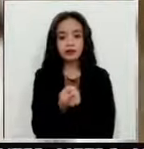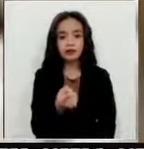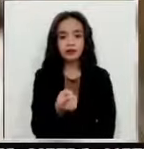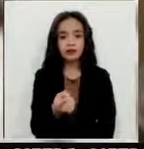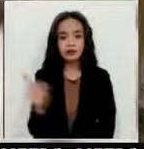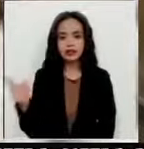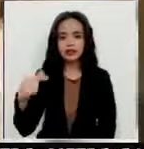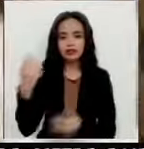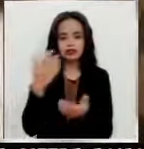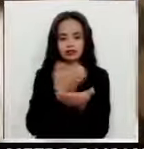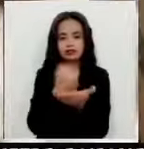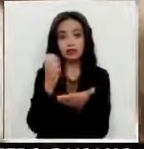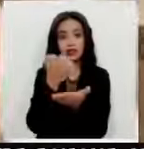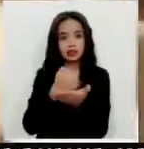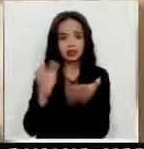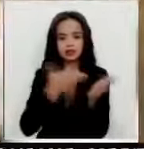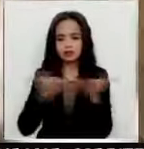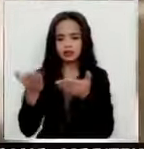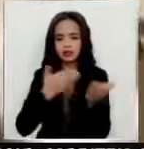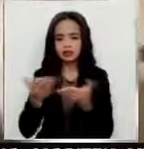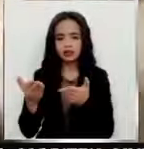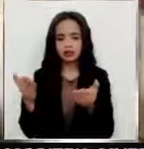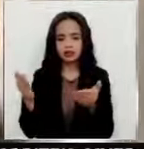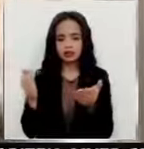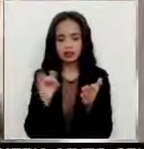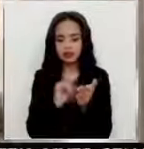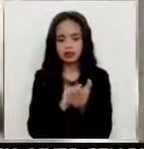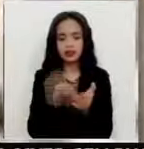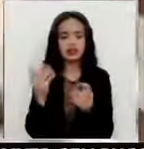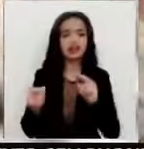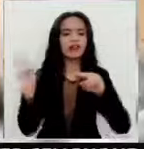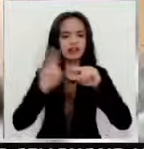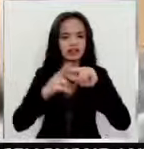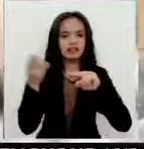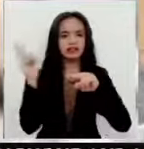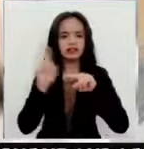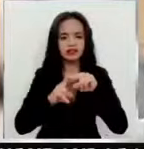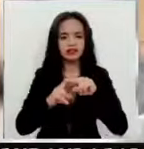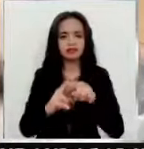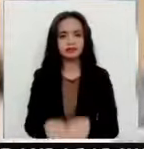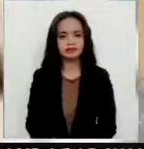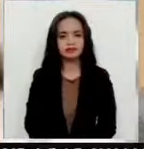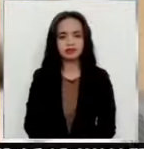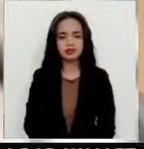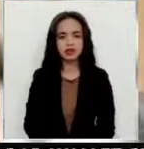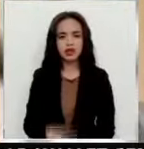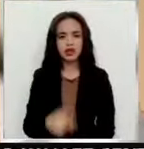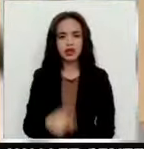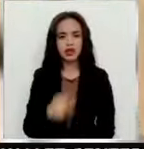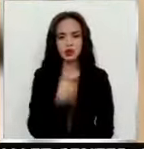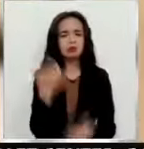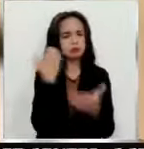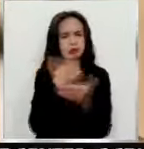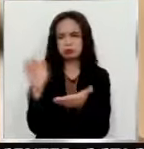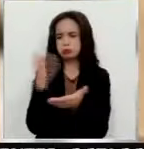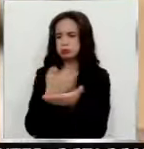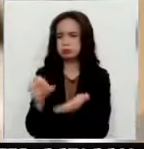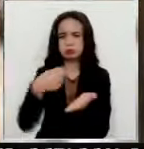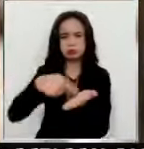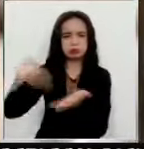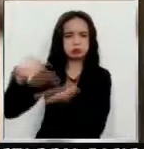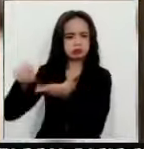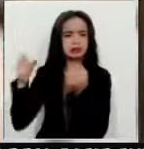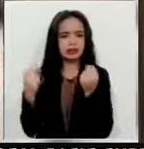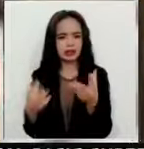nila, doon nila binabase, pinapatong na nila sa baboy yun. Sobrang gasos talaga. Yung